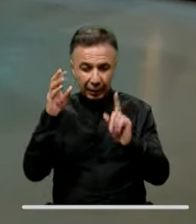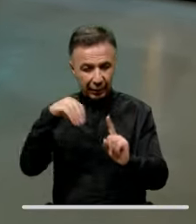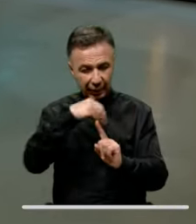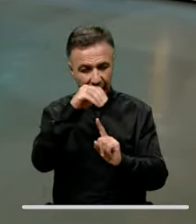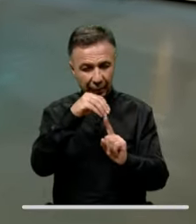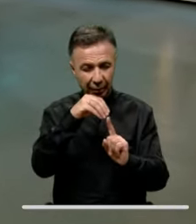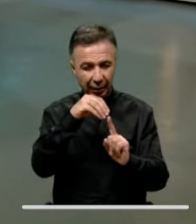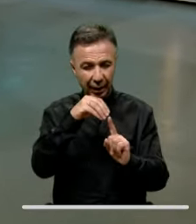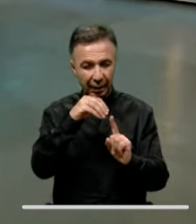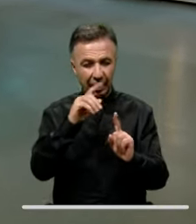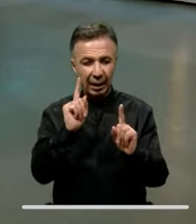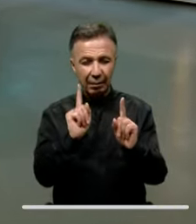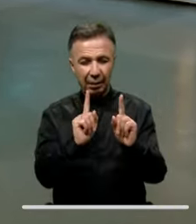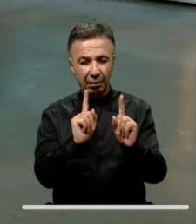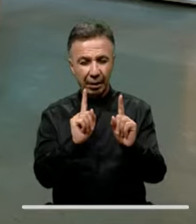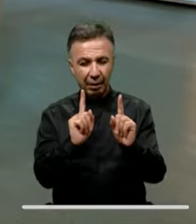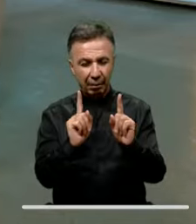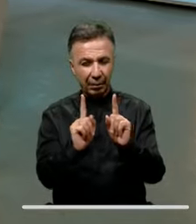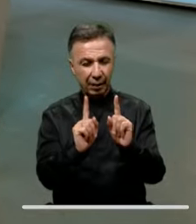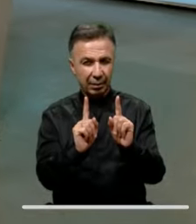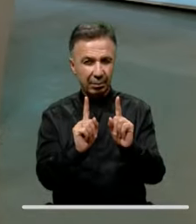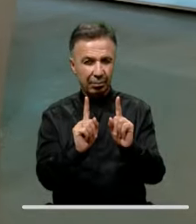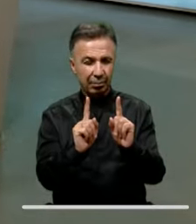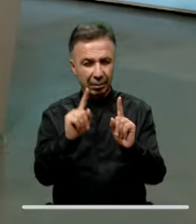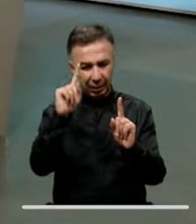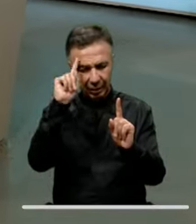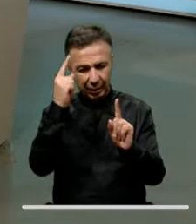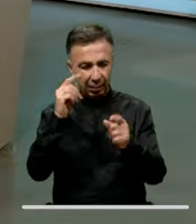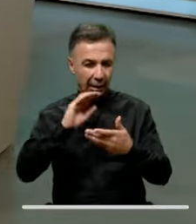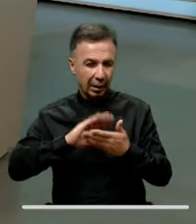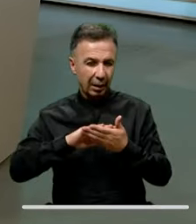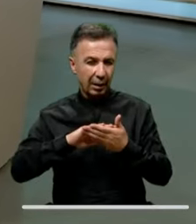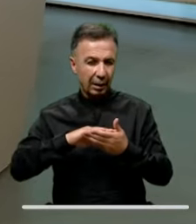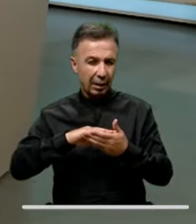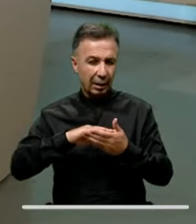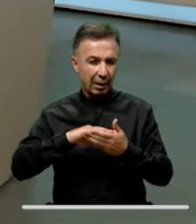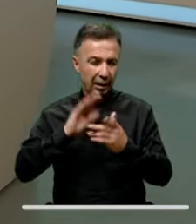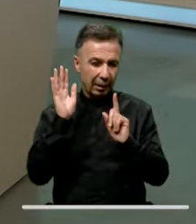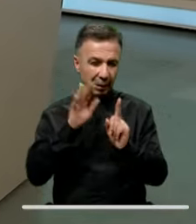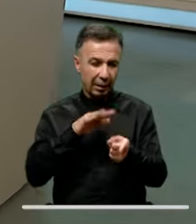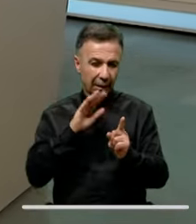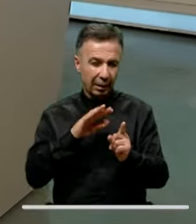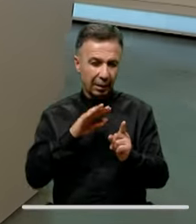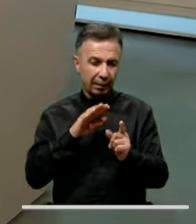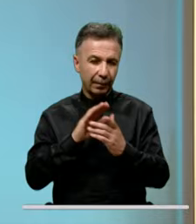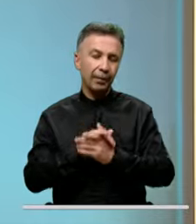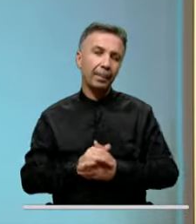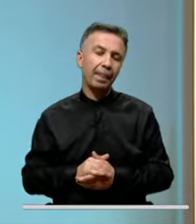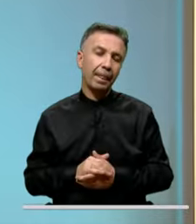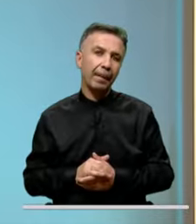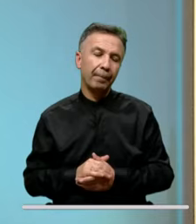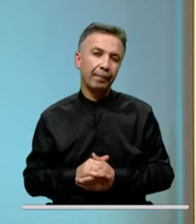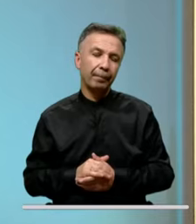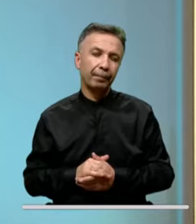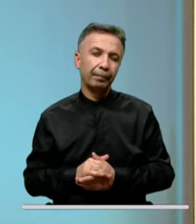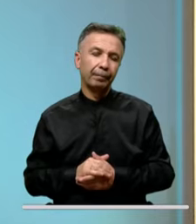cemaat arasındaki ölçü, biz tek başıma bir arkadaşımızla namaz kılacağımız zaman kamera beni görebiliyor mu bilmiyorum.